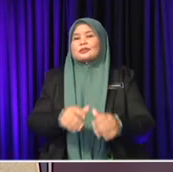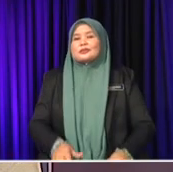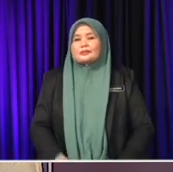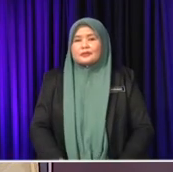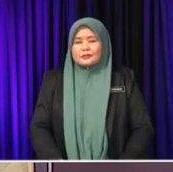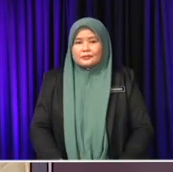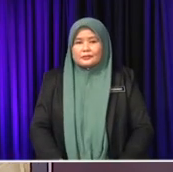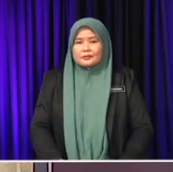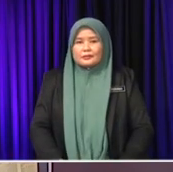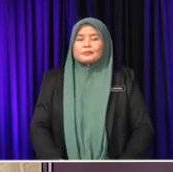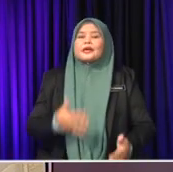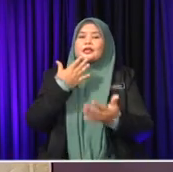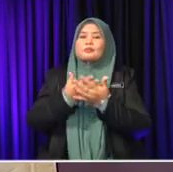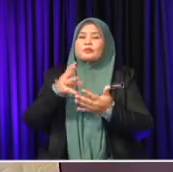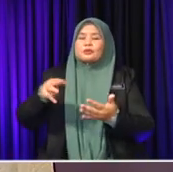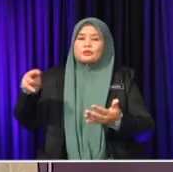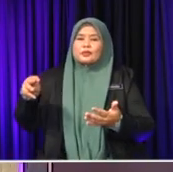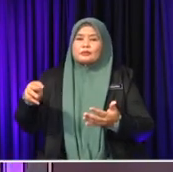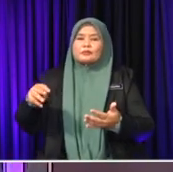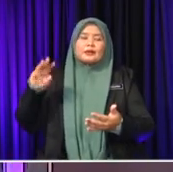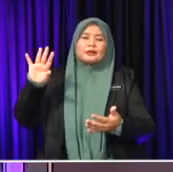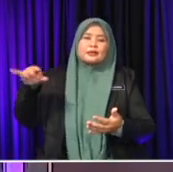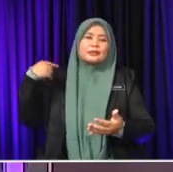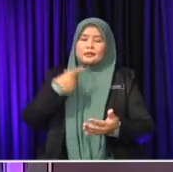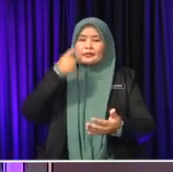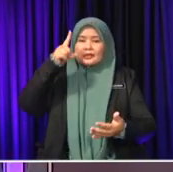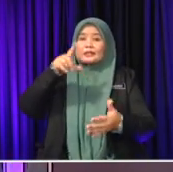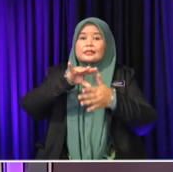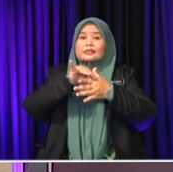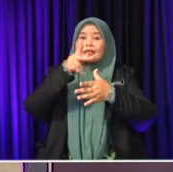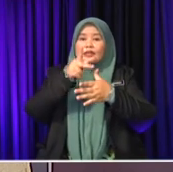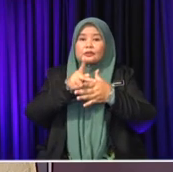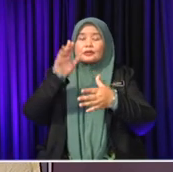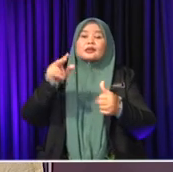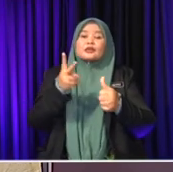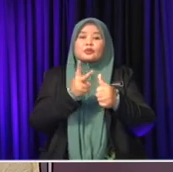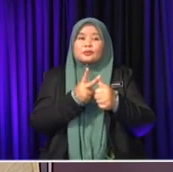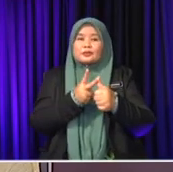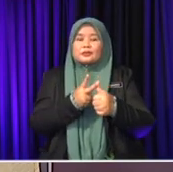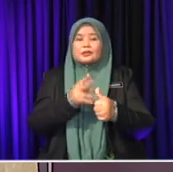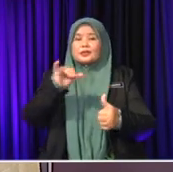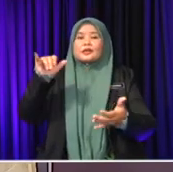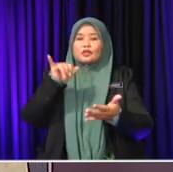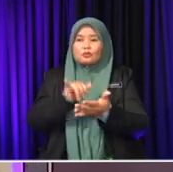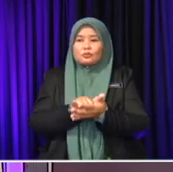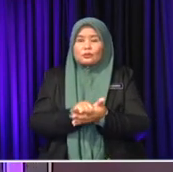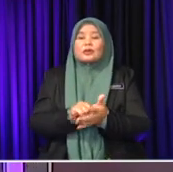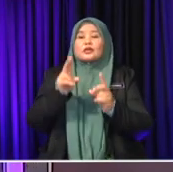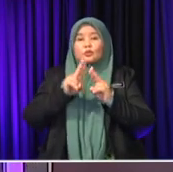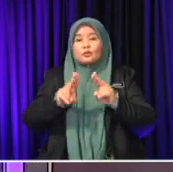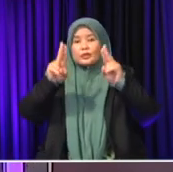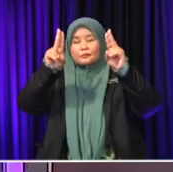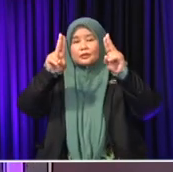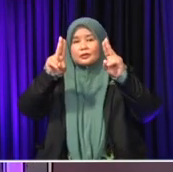at-takaful Baiklah murid-murid Mari kita lihat isi kandungan yang kedua yaitu keutamaan